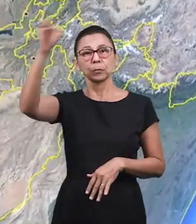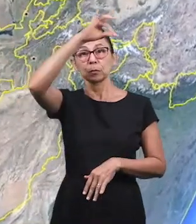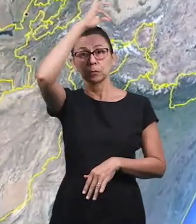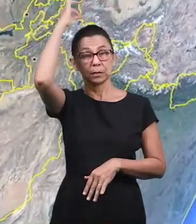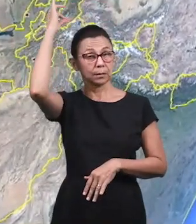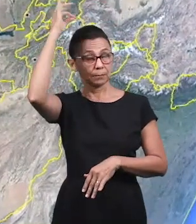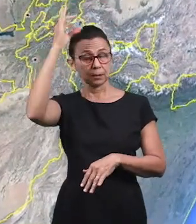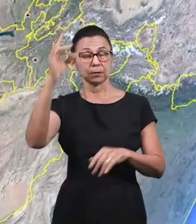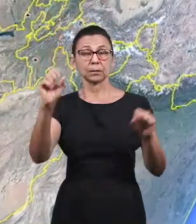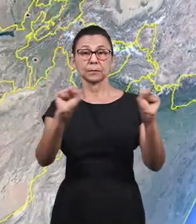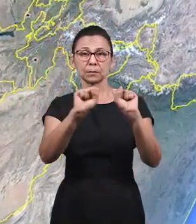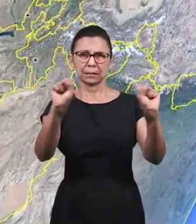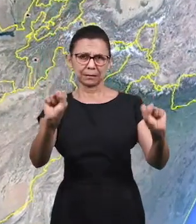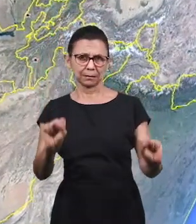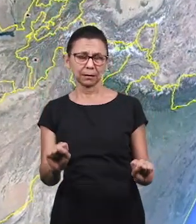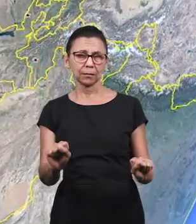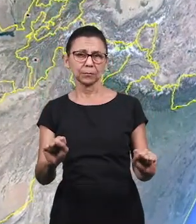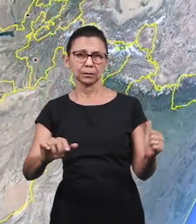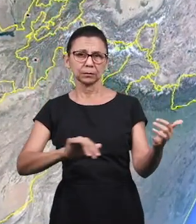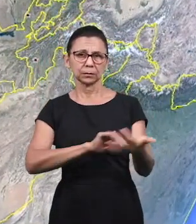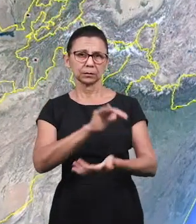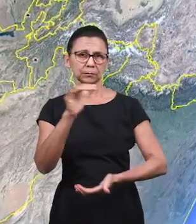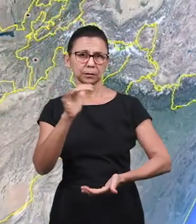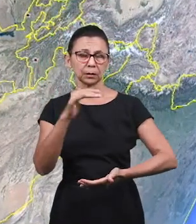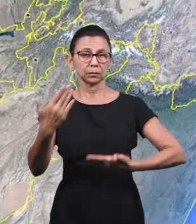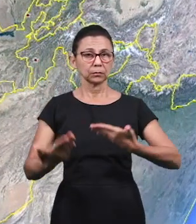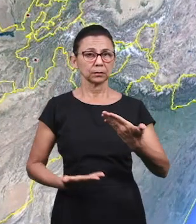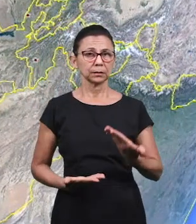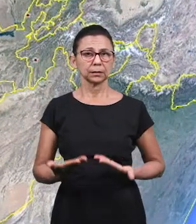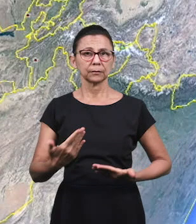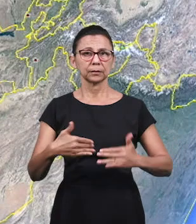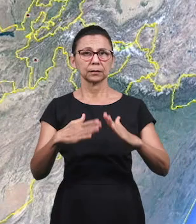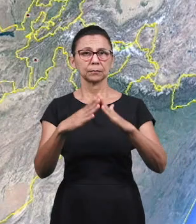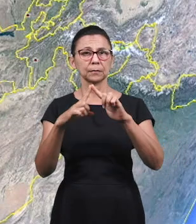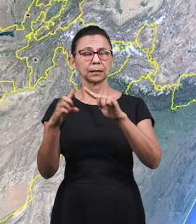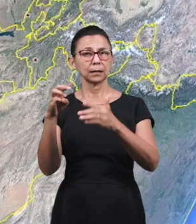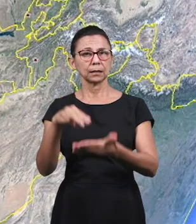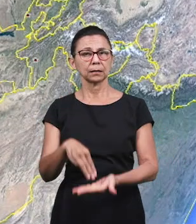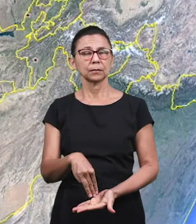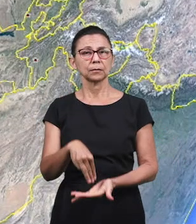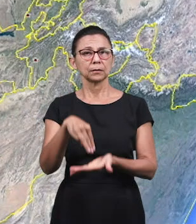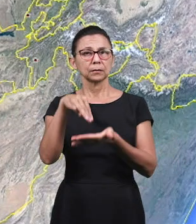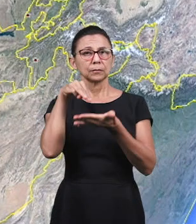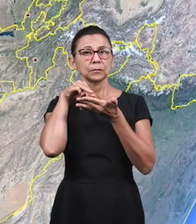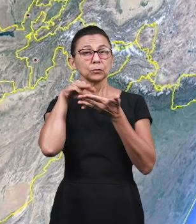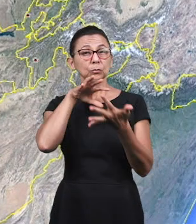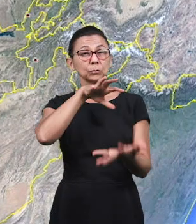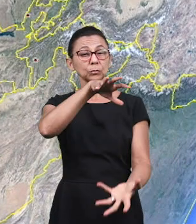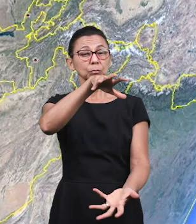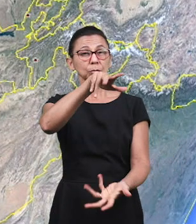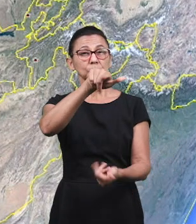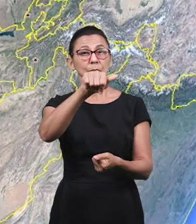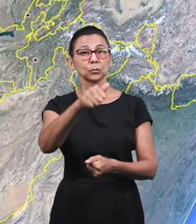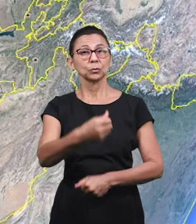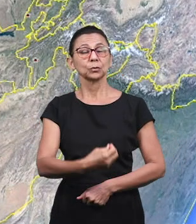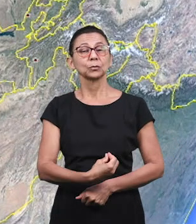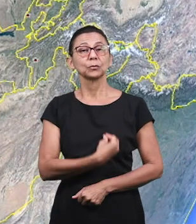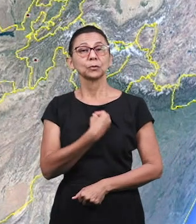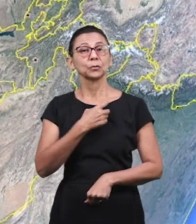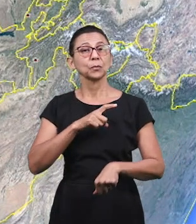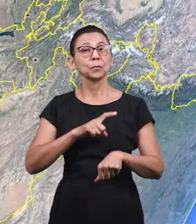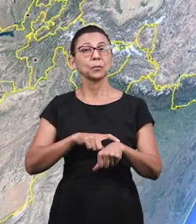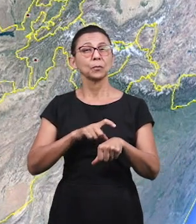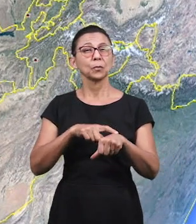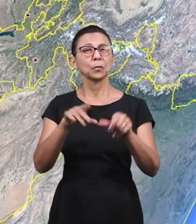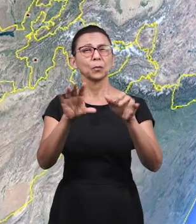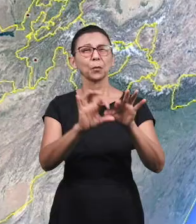même esprit. À travers le système de transmission, les membres de l'Église chrétienne Maranatha de toute la planète vivent